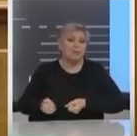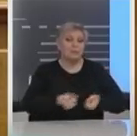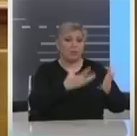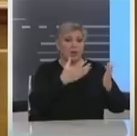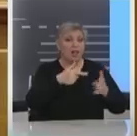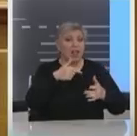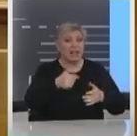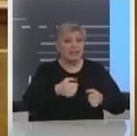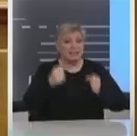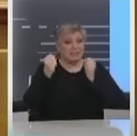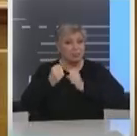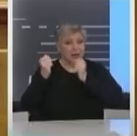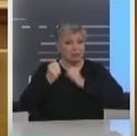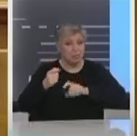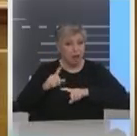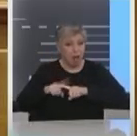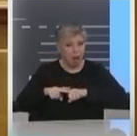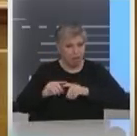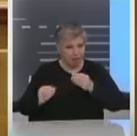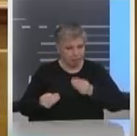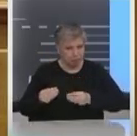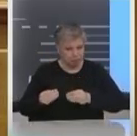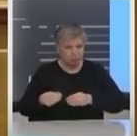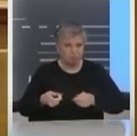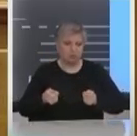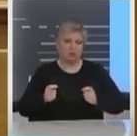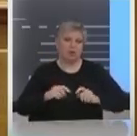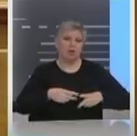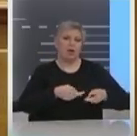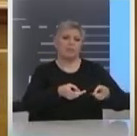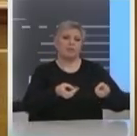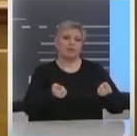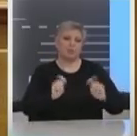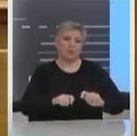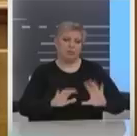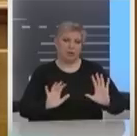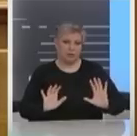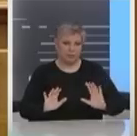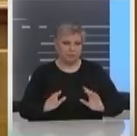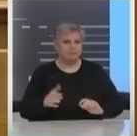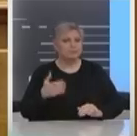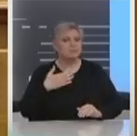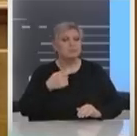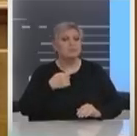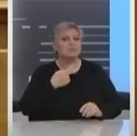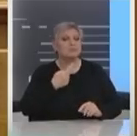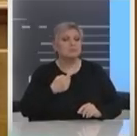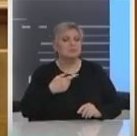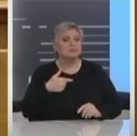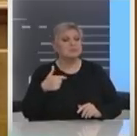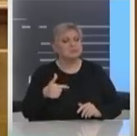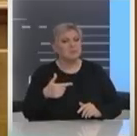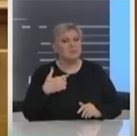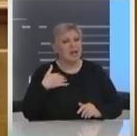άλλη ζημιά στη χώρα. Κλείνω, κυρίες και κύριοι συνάδελφοι, με την εξής παρατήρηση. Είναι φανερό εδώ και πολύ